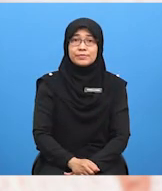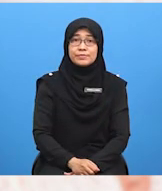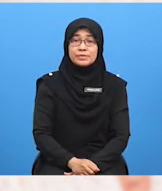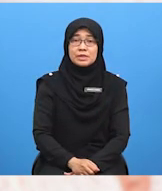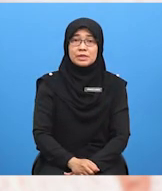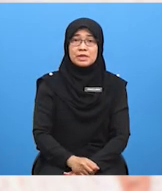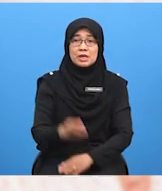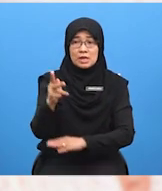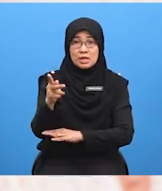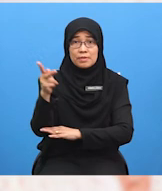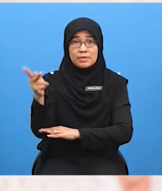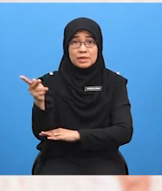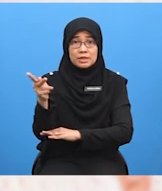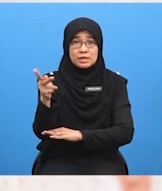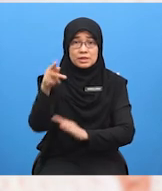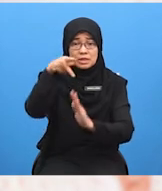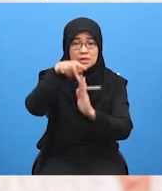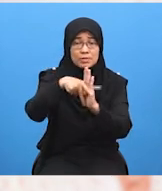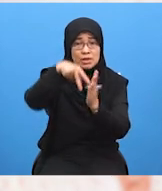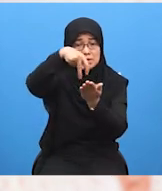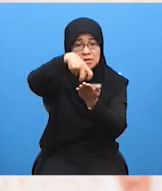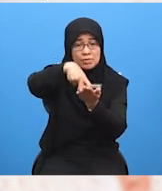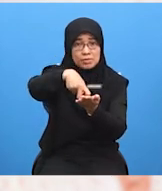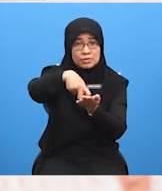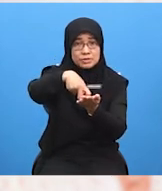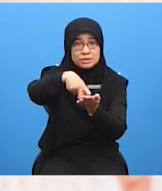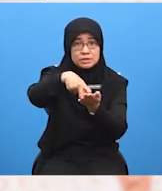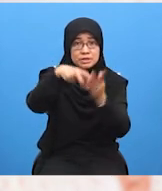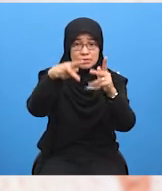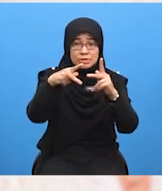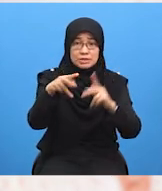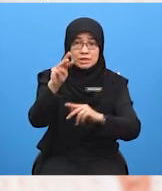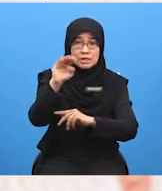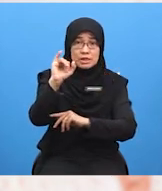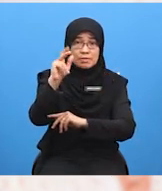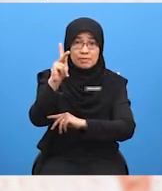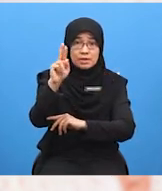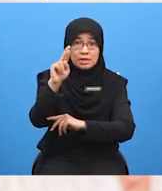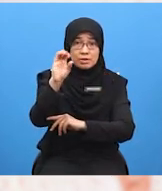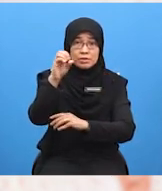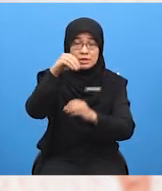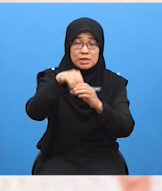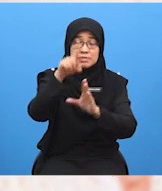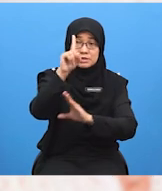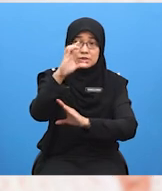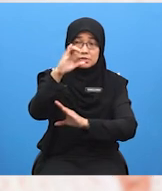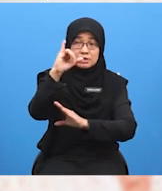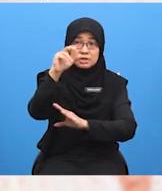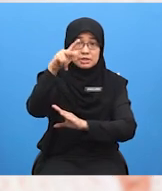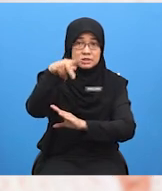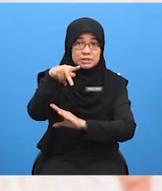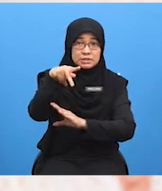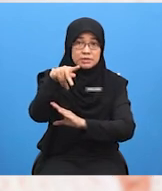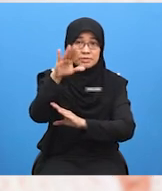Mikro pemproses adalah peranti pemprosesan mikro dalam satu chip yang digunakan